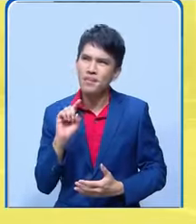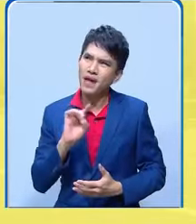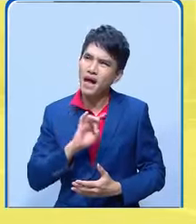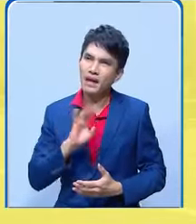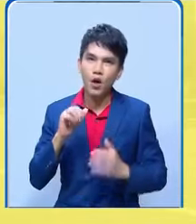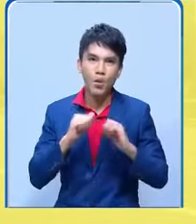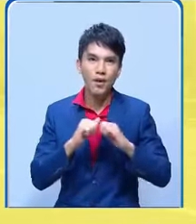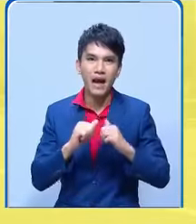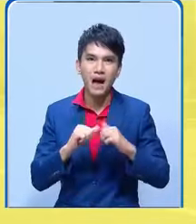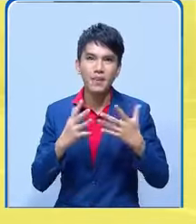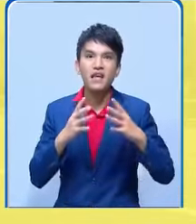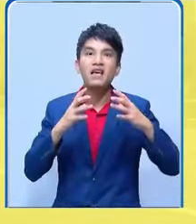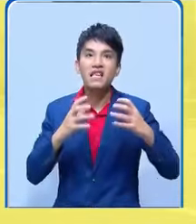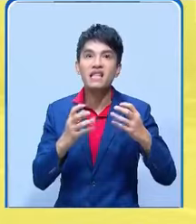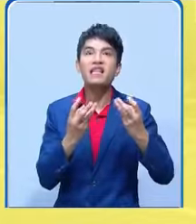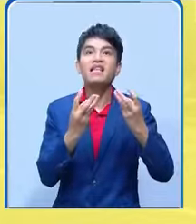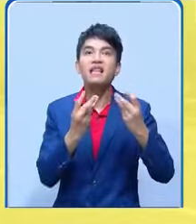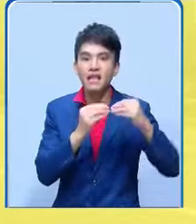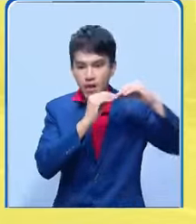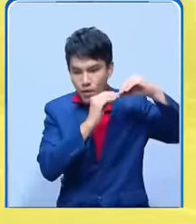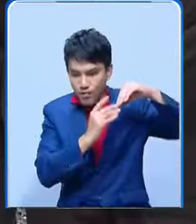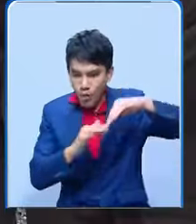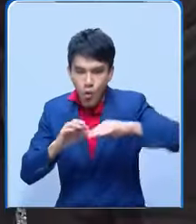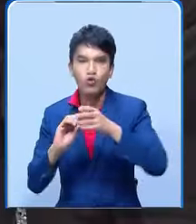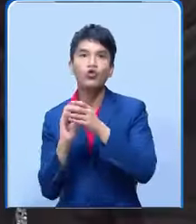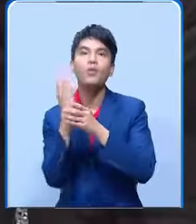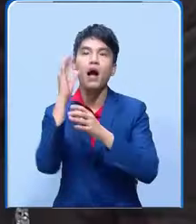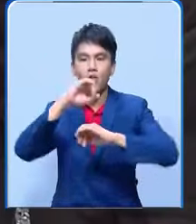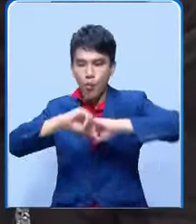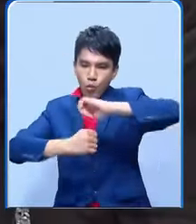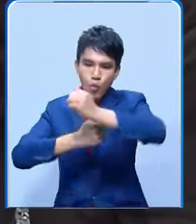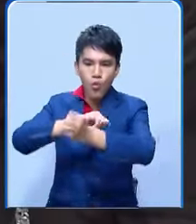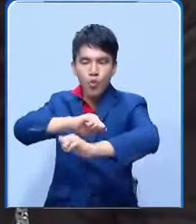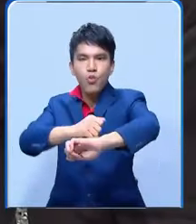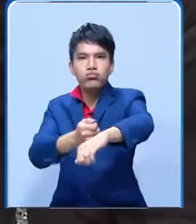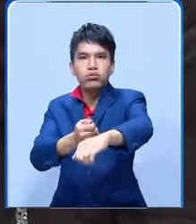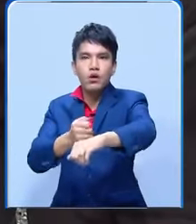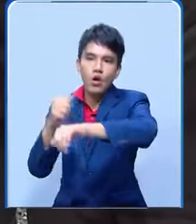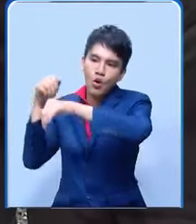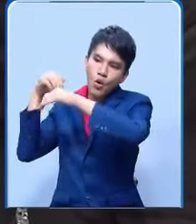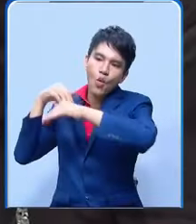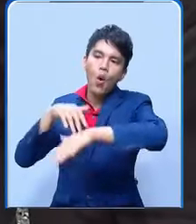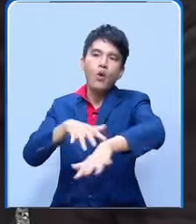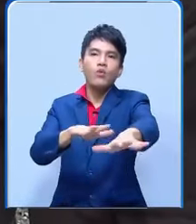มันมีหินมันมีดินโคลนและมันมีต้นไม้เพราะนั้นใครขวางทางเขาก็กวาดเรียบ